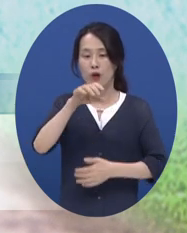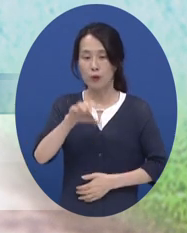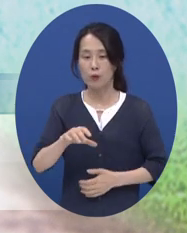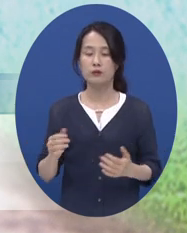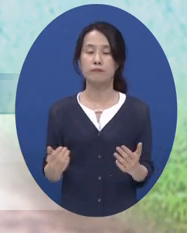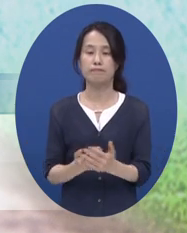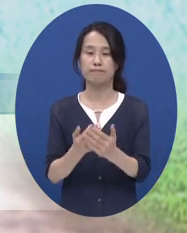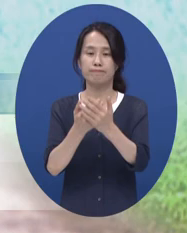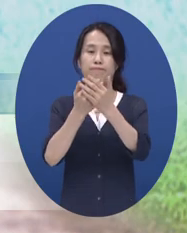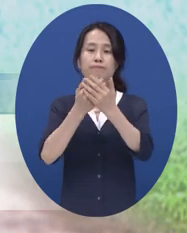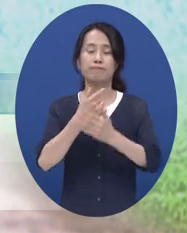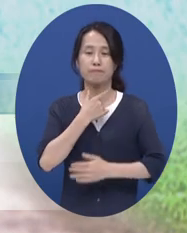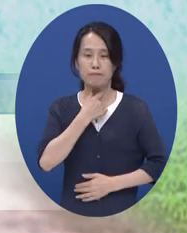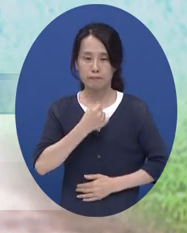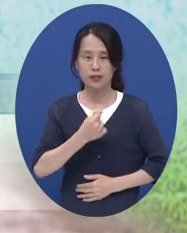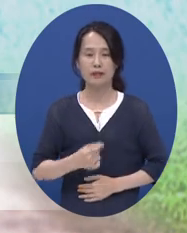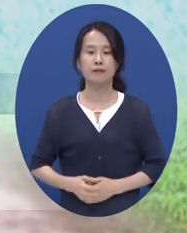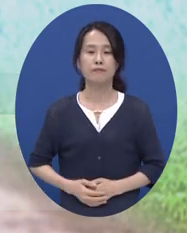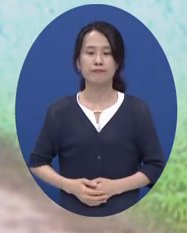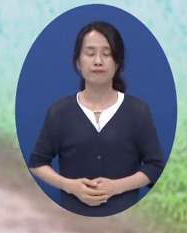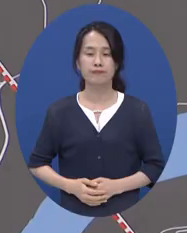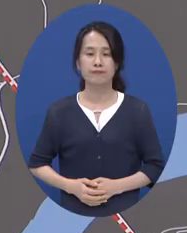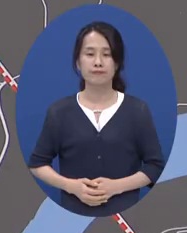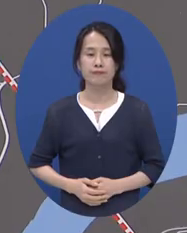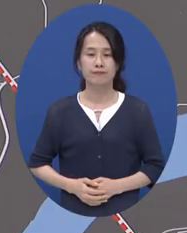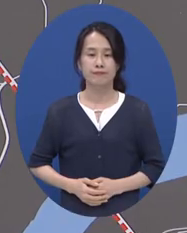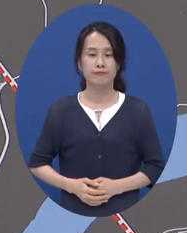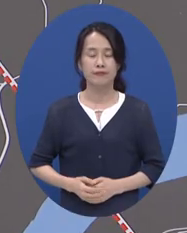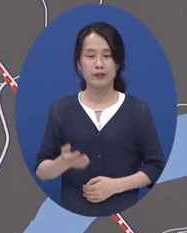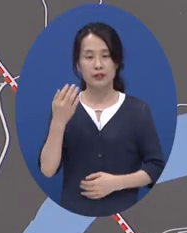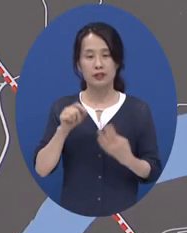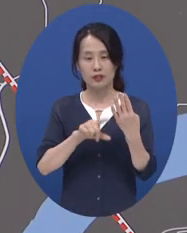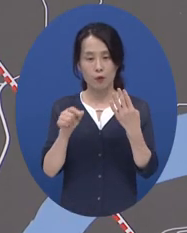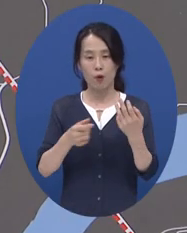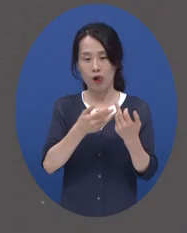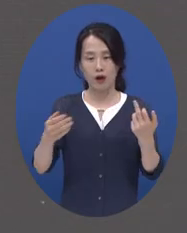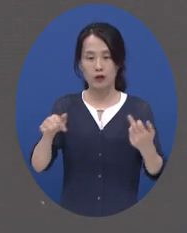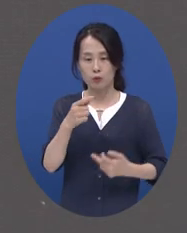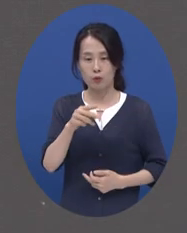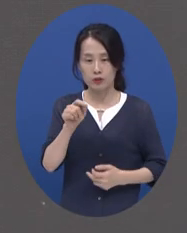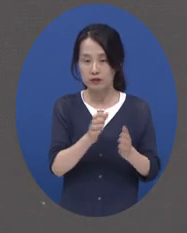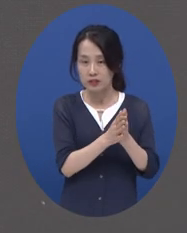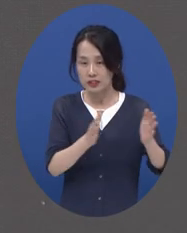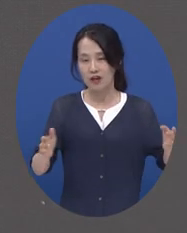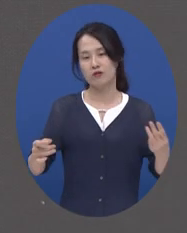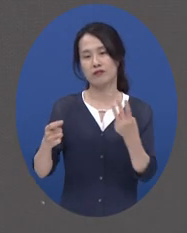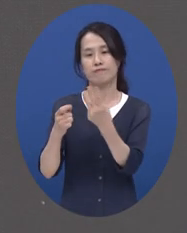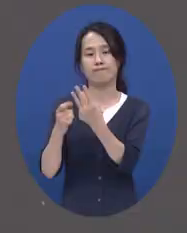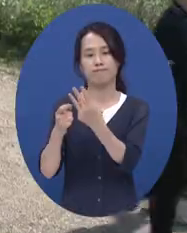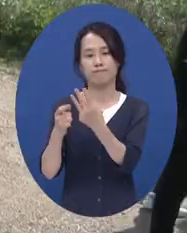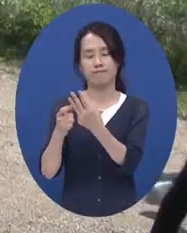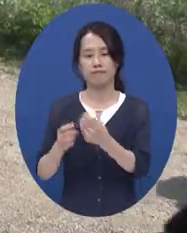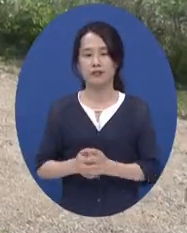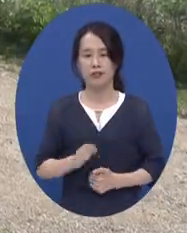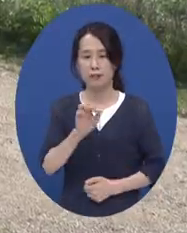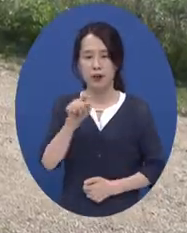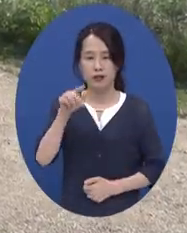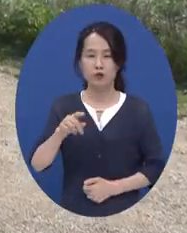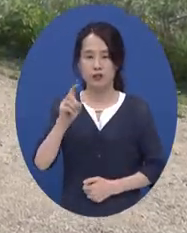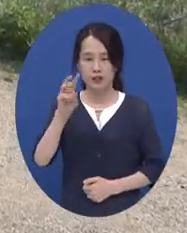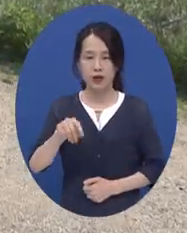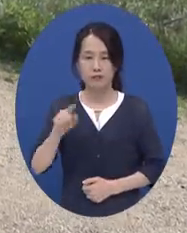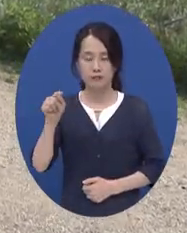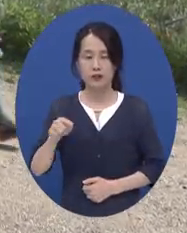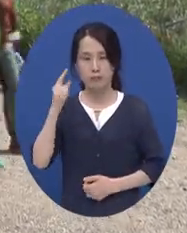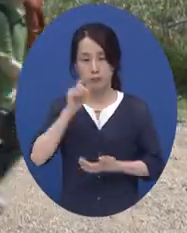평화의 중심지로 발전시켜 나가겠습니다. 지난 4월 강원도 고성을 시작으로 세 번째입니다. 파주